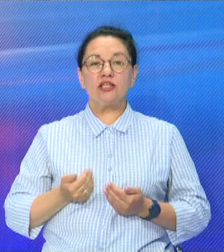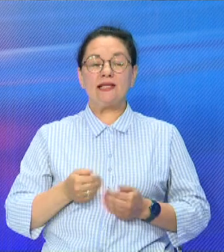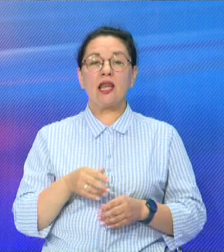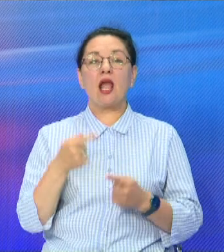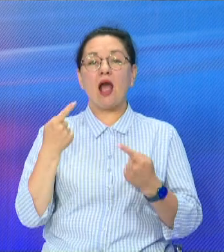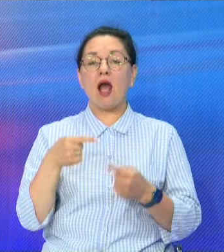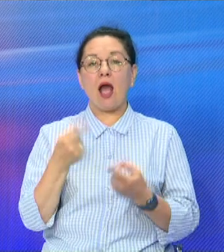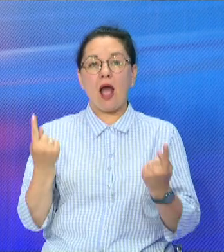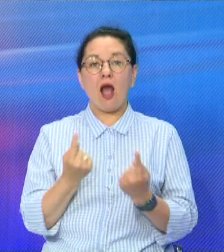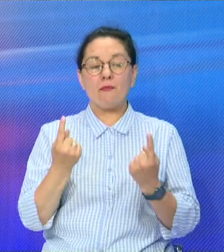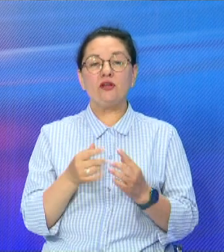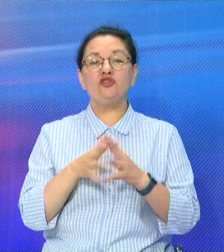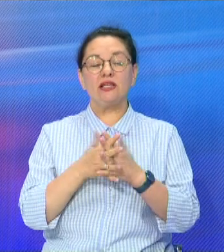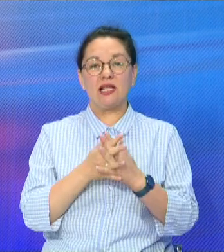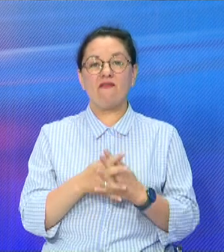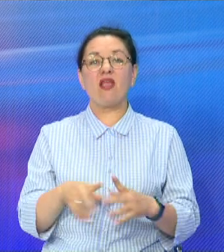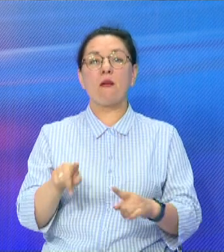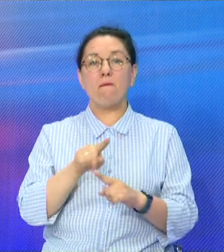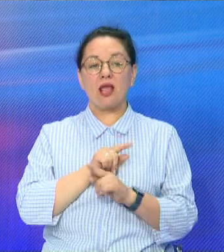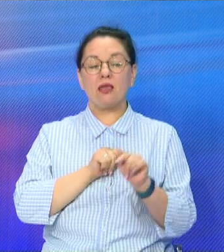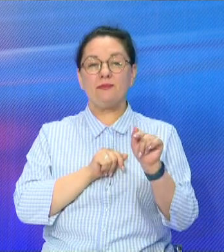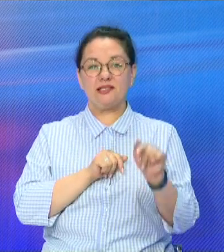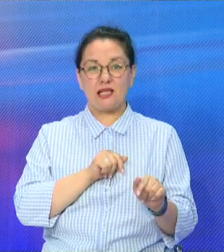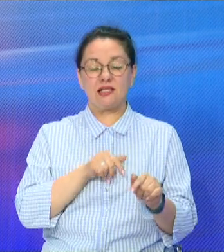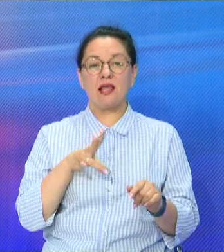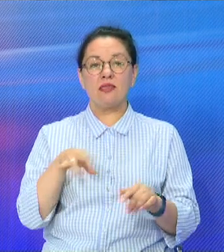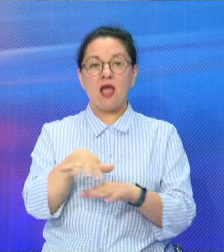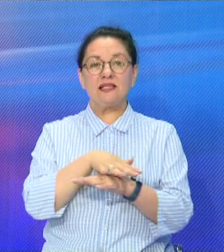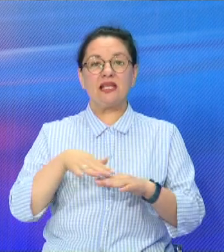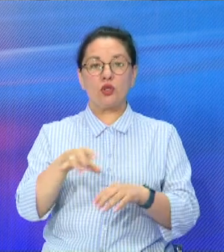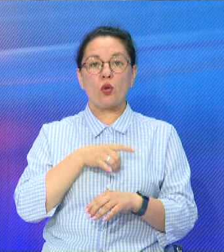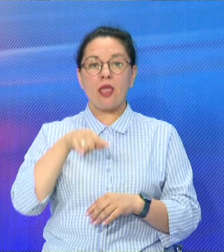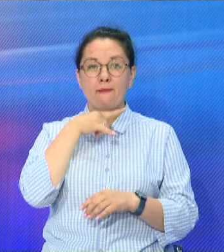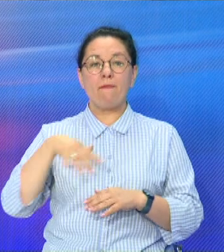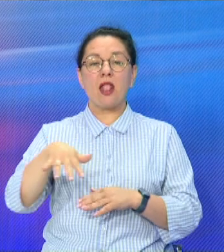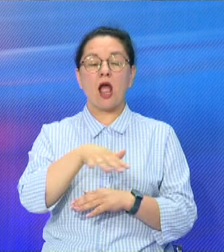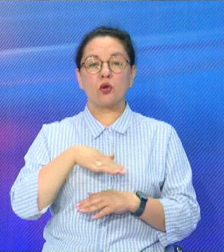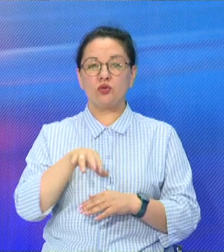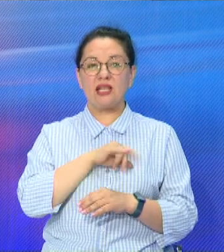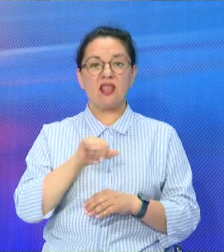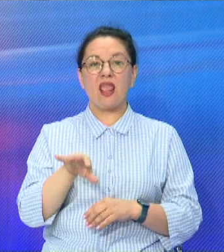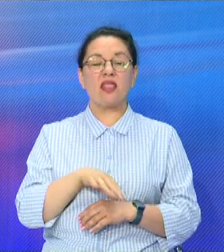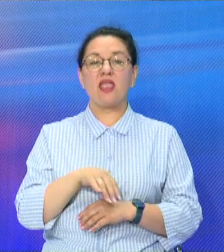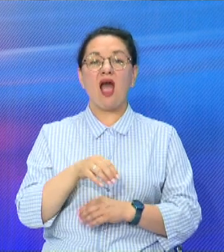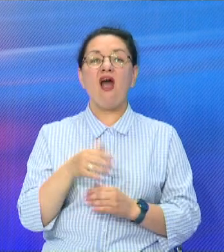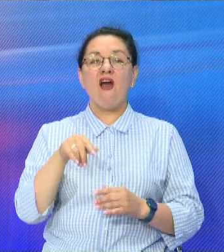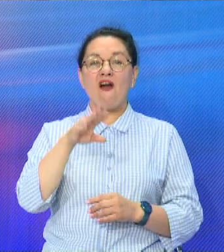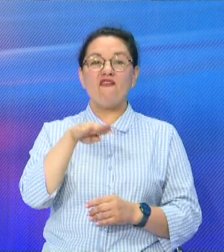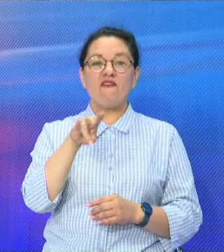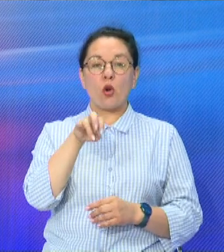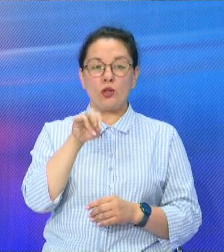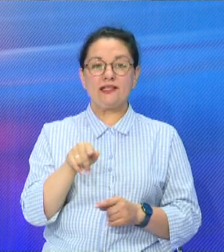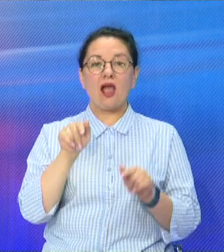погиб здесь в на территории белоруссии вне линии фронта но тем не менее